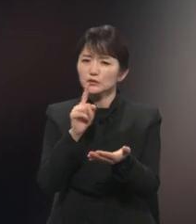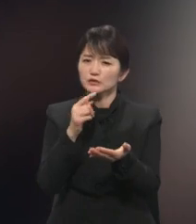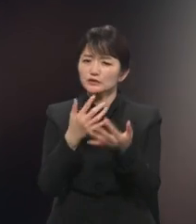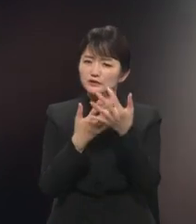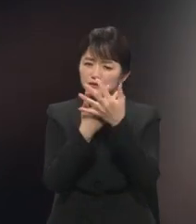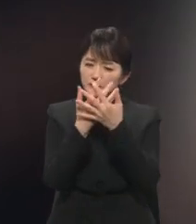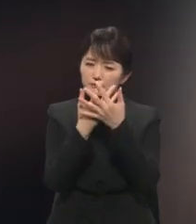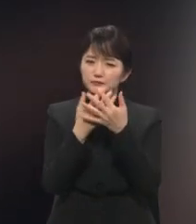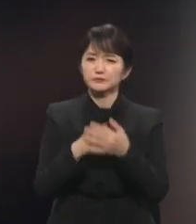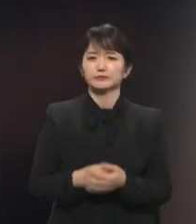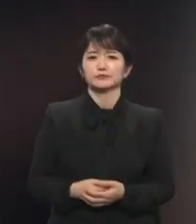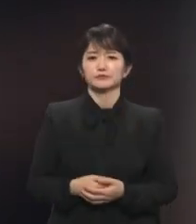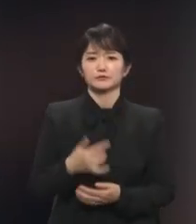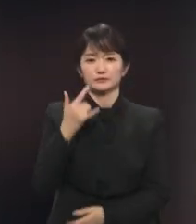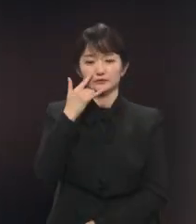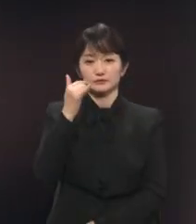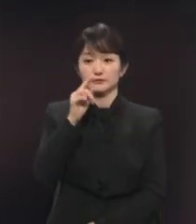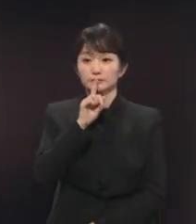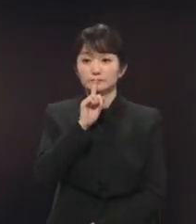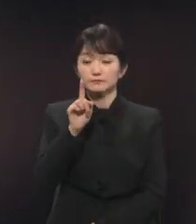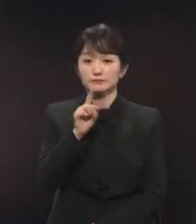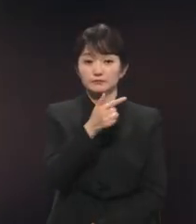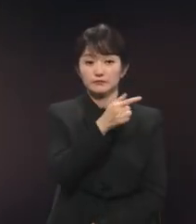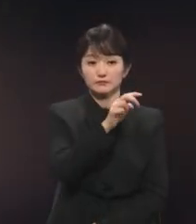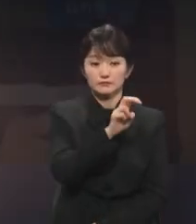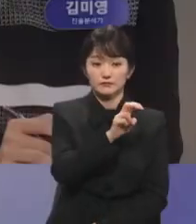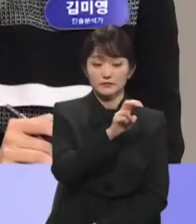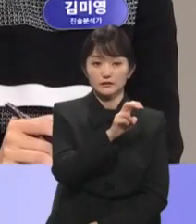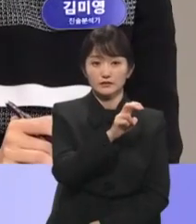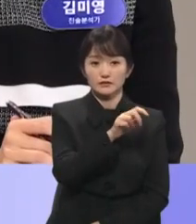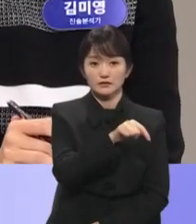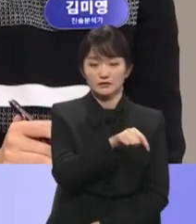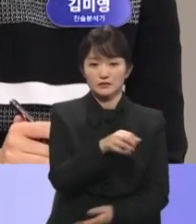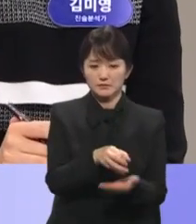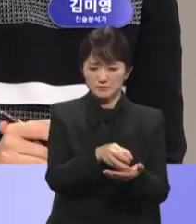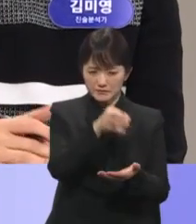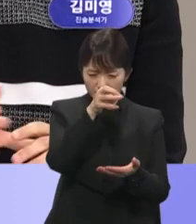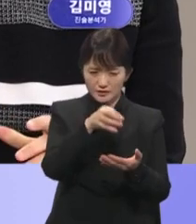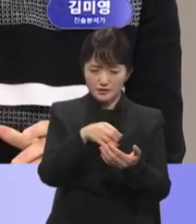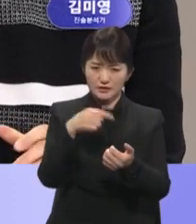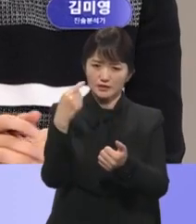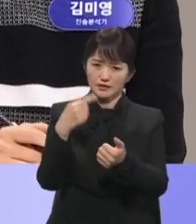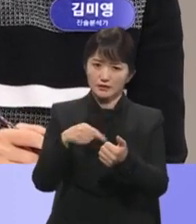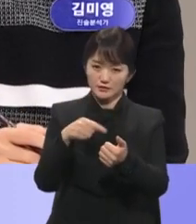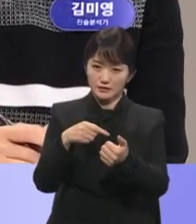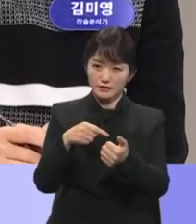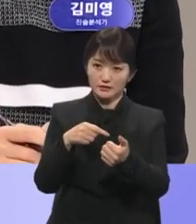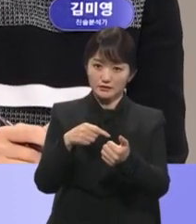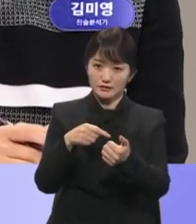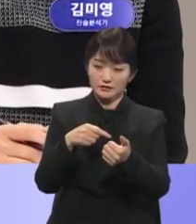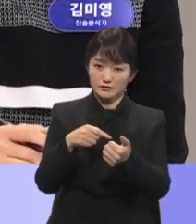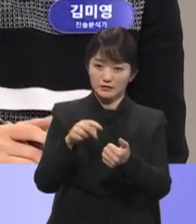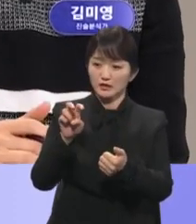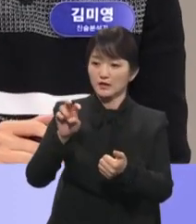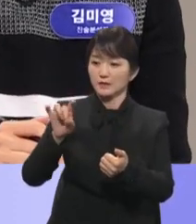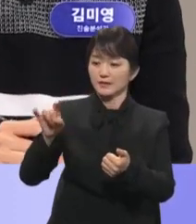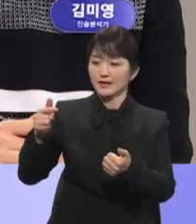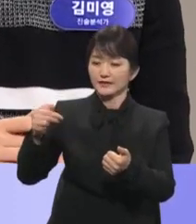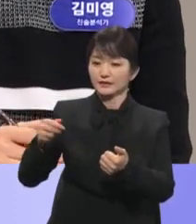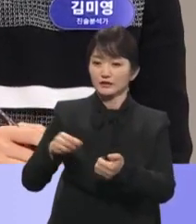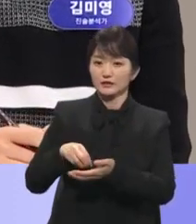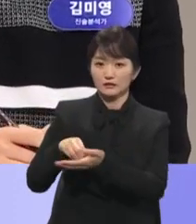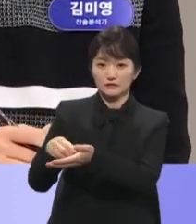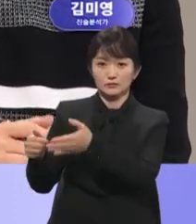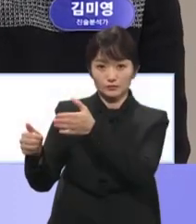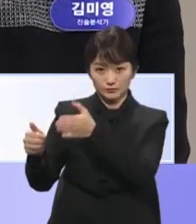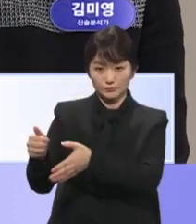어쨌건 학부모들에 의하면 남씨가 고급 레슨을 받으라고 하면서 매에 등록할 것을 이제 권유했다고 합니다